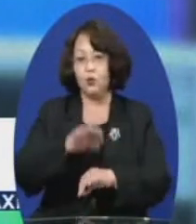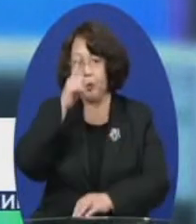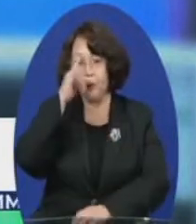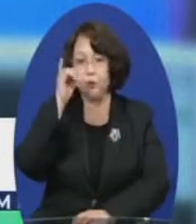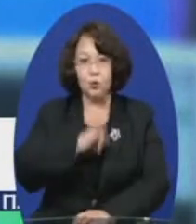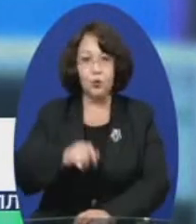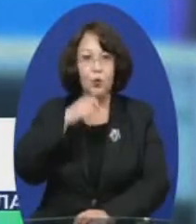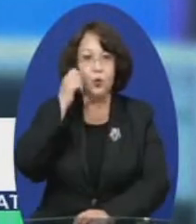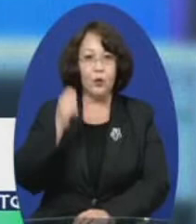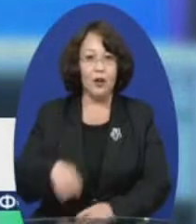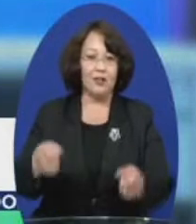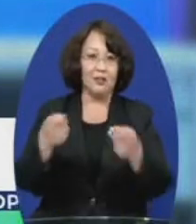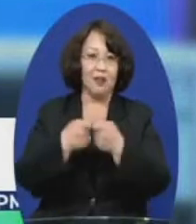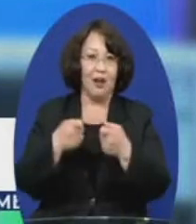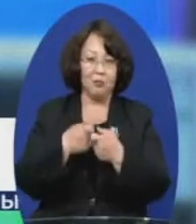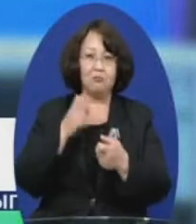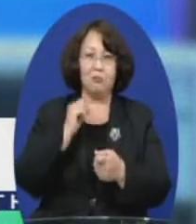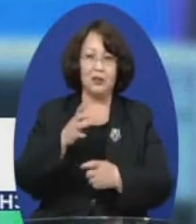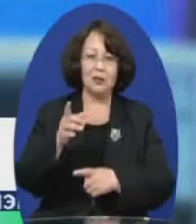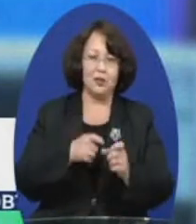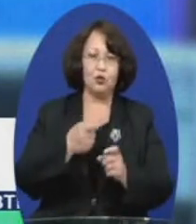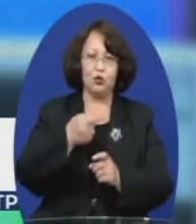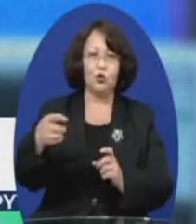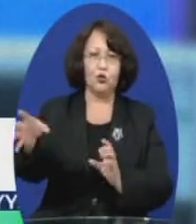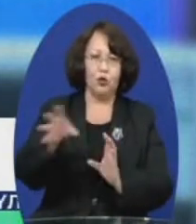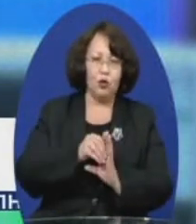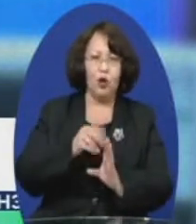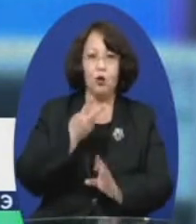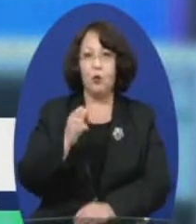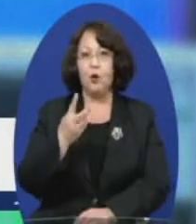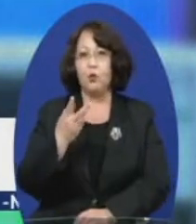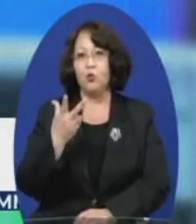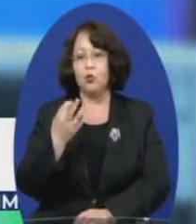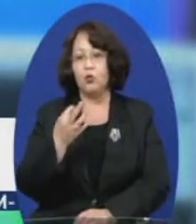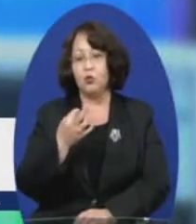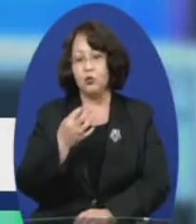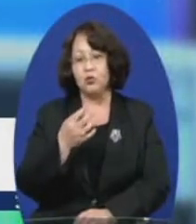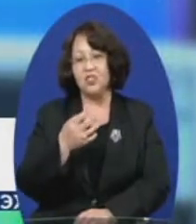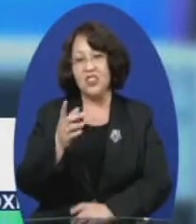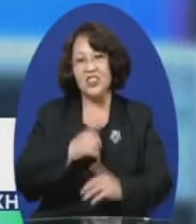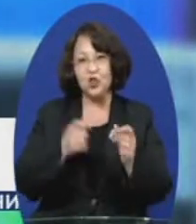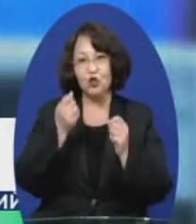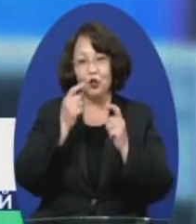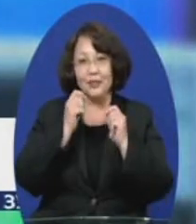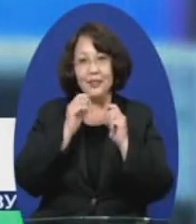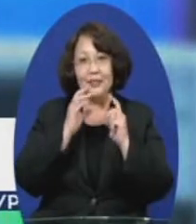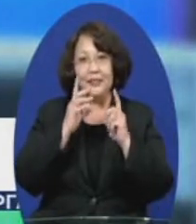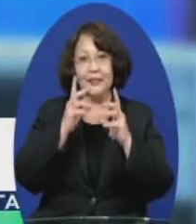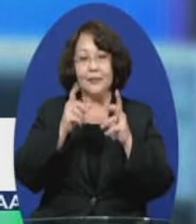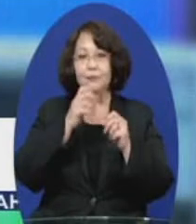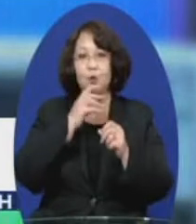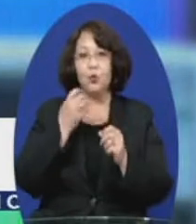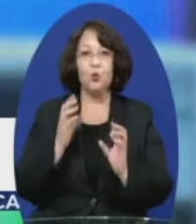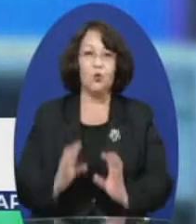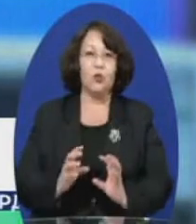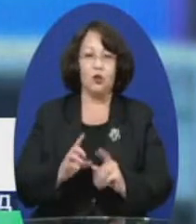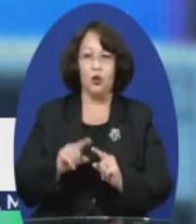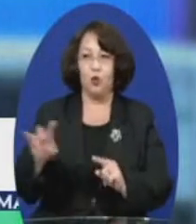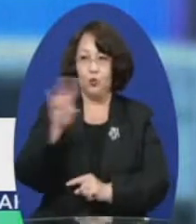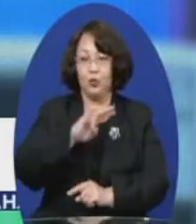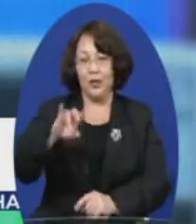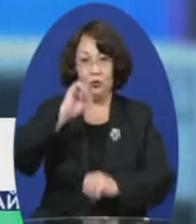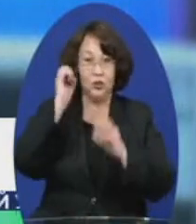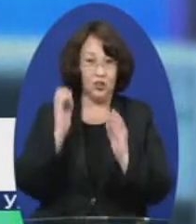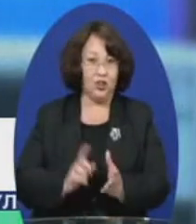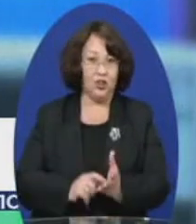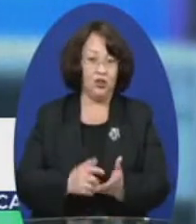Оросын холбооны улс болон Украины дайн нөлөөлсөн. Ерөнхий 2023 оноос эдийн засагт гиги орох хүлээлттэй байна. За харин орон нутгад